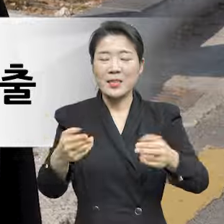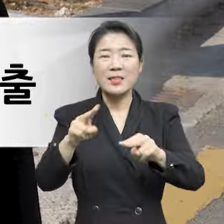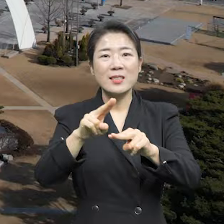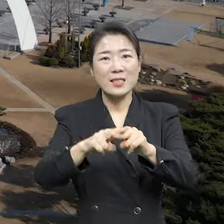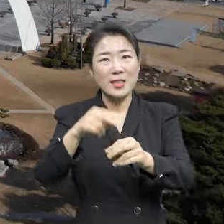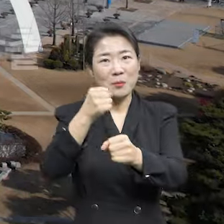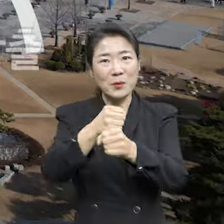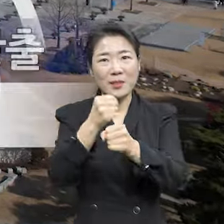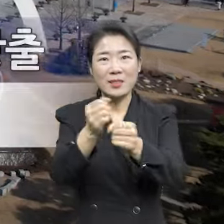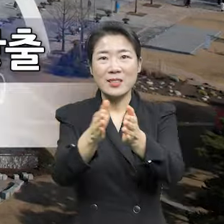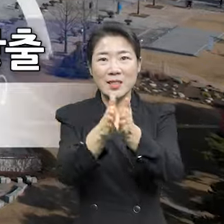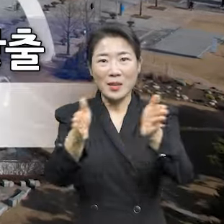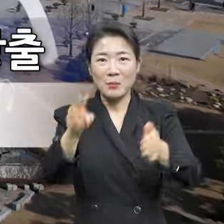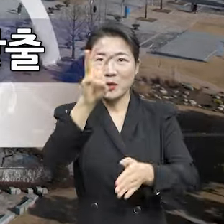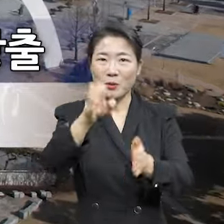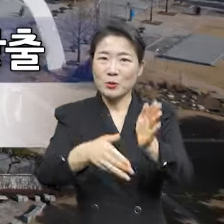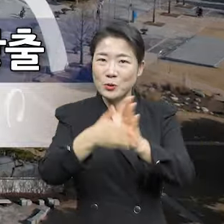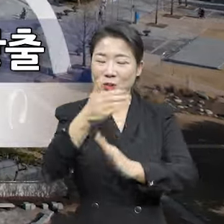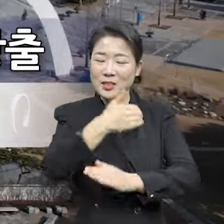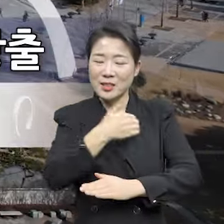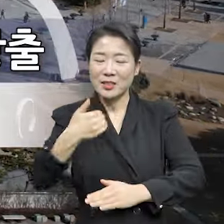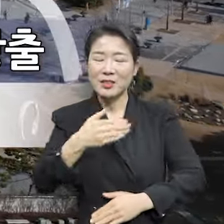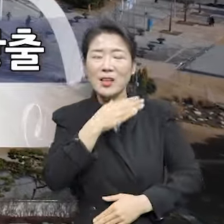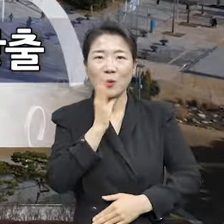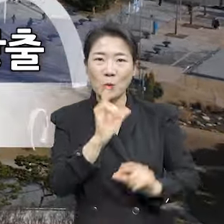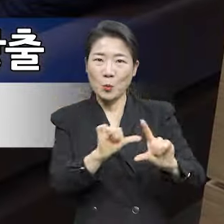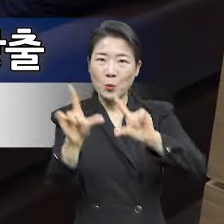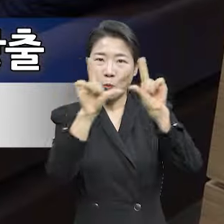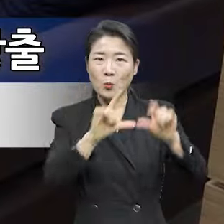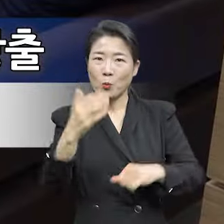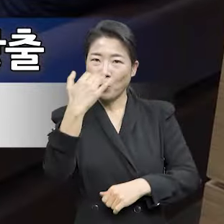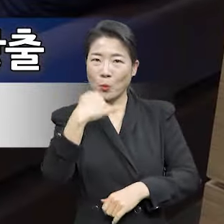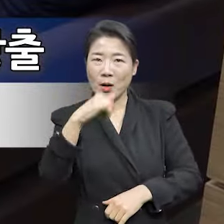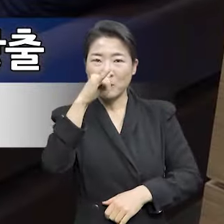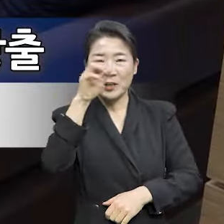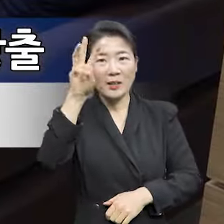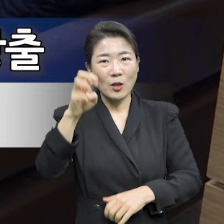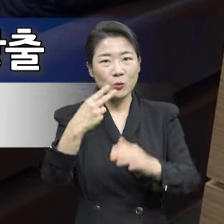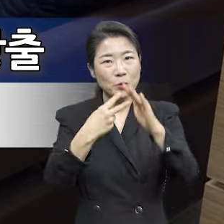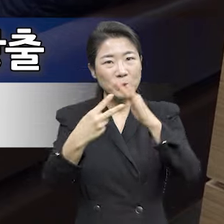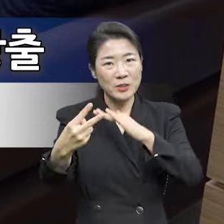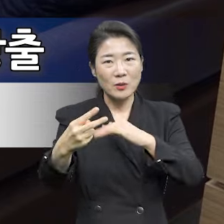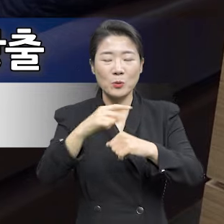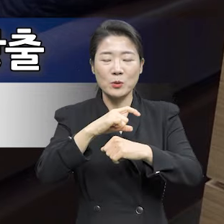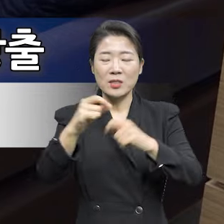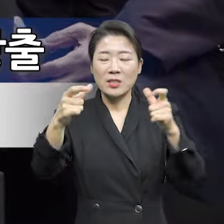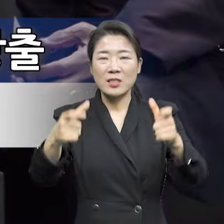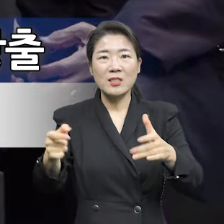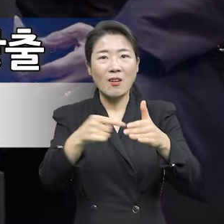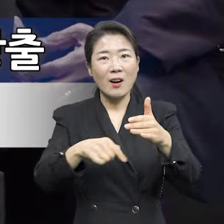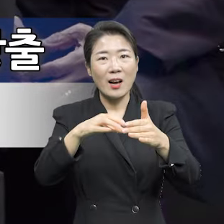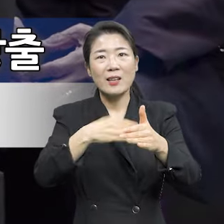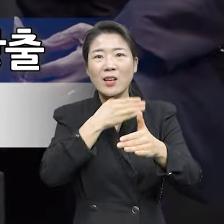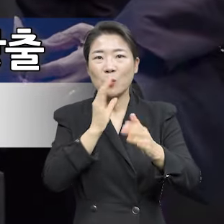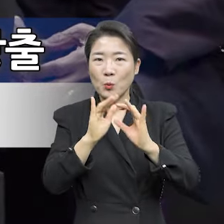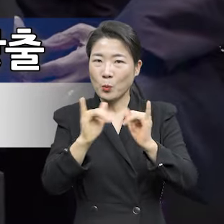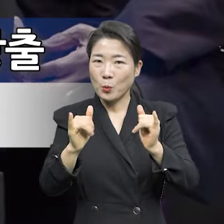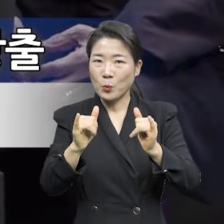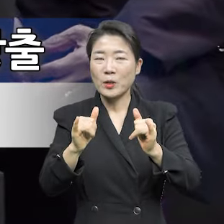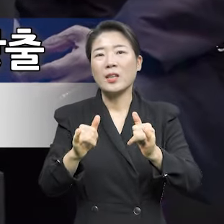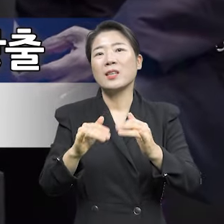나섭니다. 광주시는 든든한 노후, 보람 있는 광주를 비전으로 지역 내 노인 인구 10%